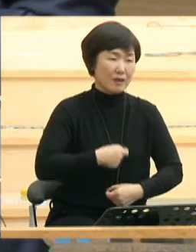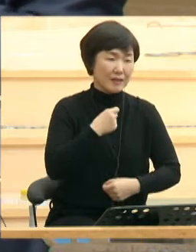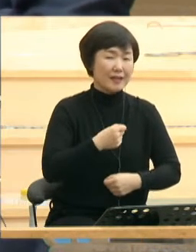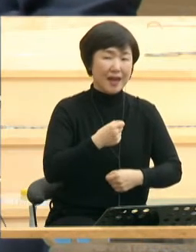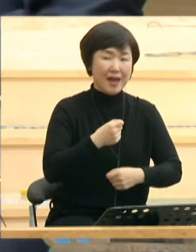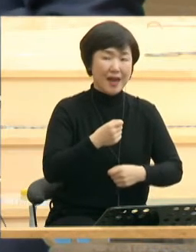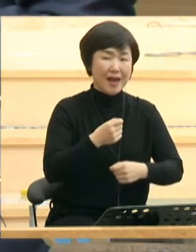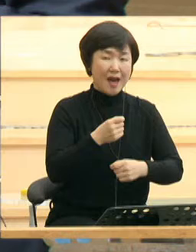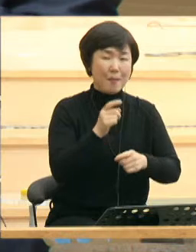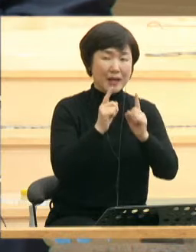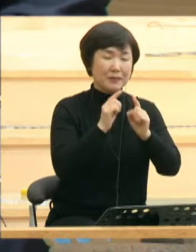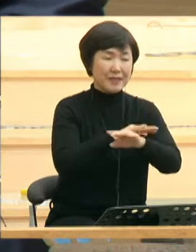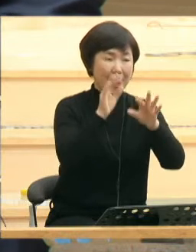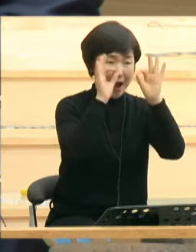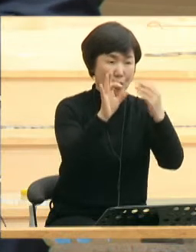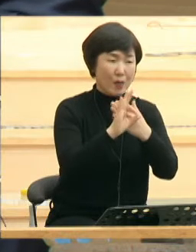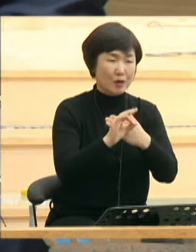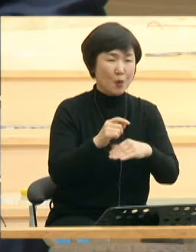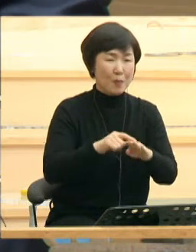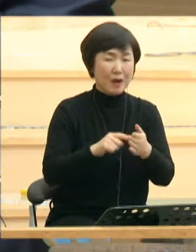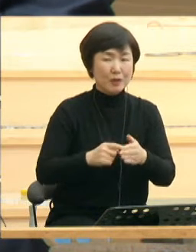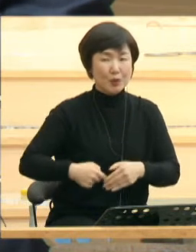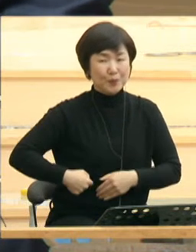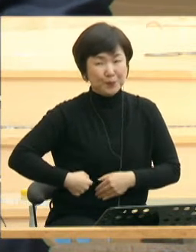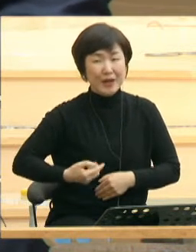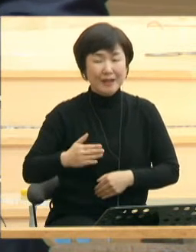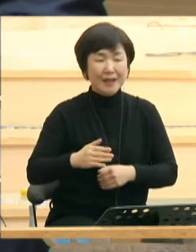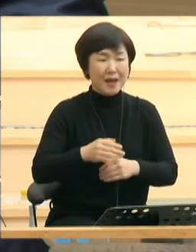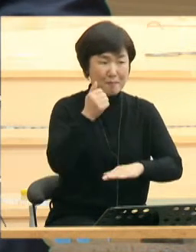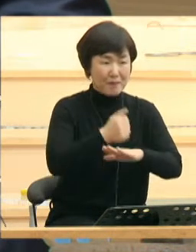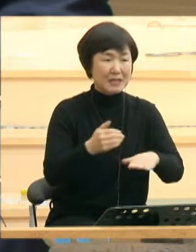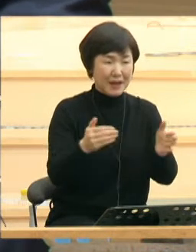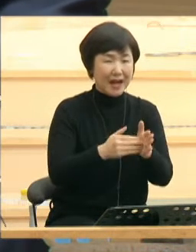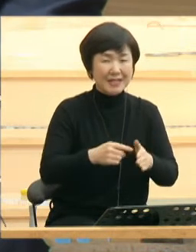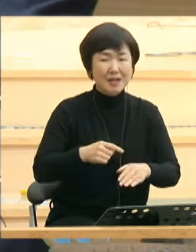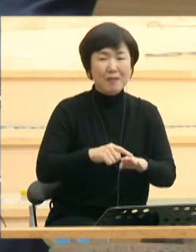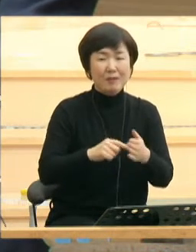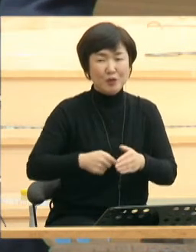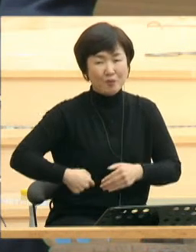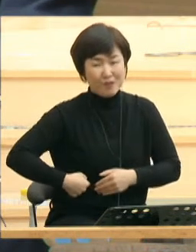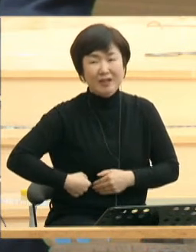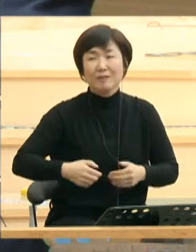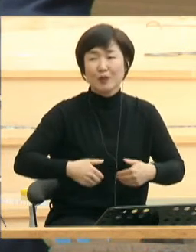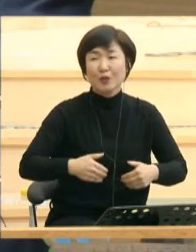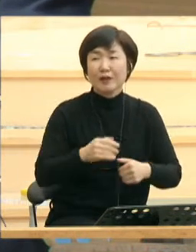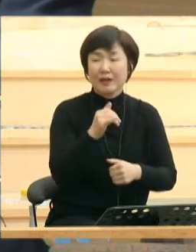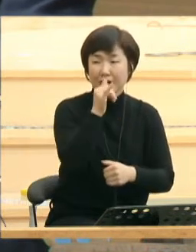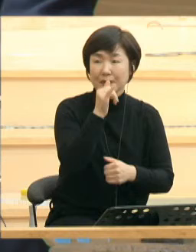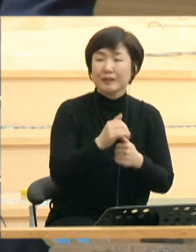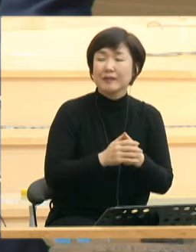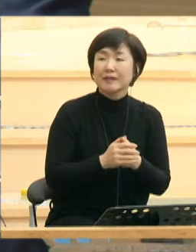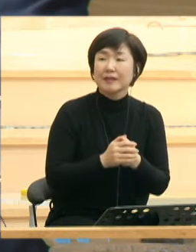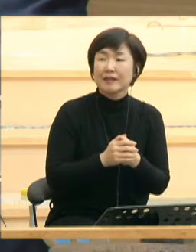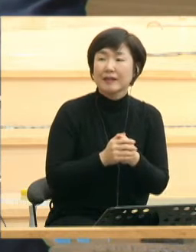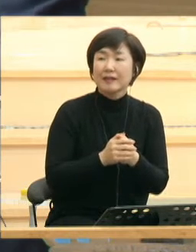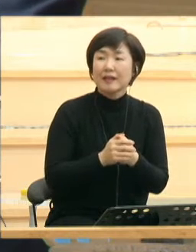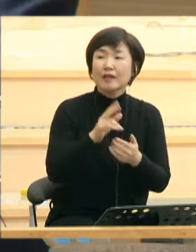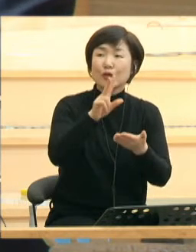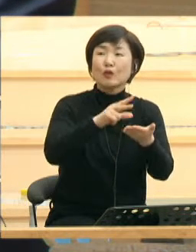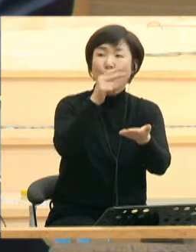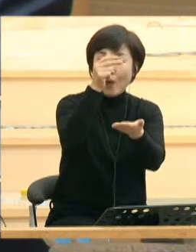따라온 사람들은 좀 마음이 힘들 거에요 그래도 끝까지 힘들어요 아까시 힘들어야 되자 읽어보십시오 어떻게 되냐 여호와께서